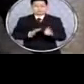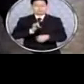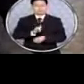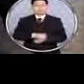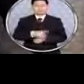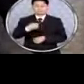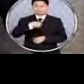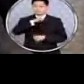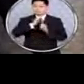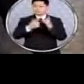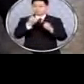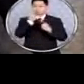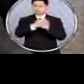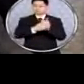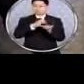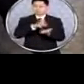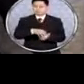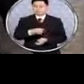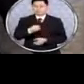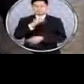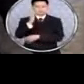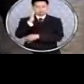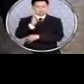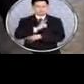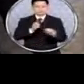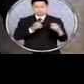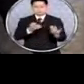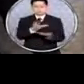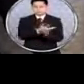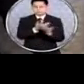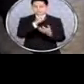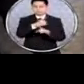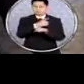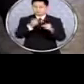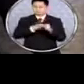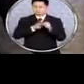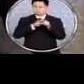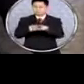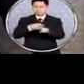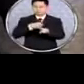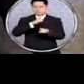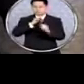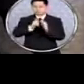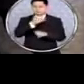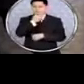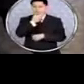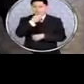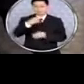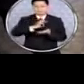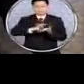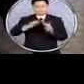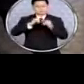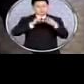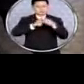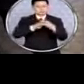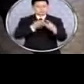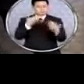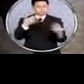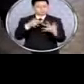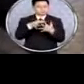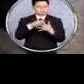民也可以得到保证说，我们的政府在协商的时候是以整体人民的立场，而且是透过民主透明的程